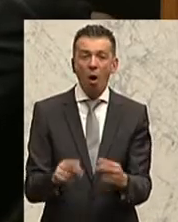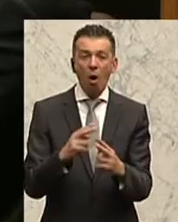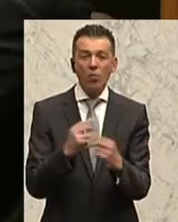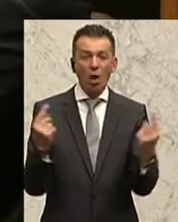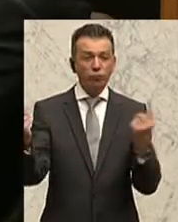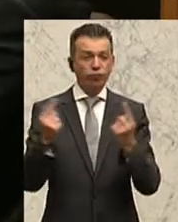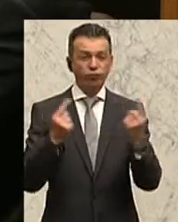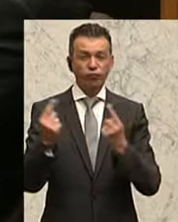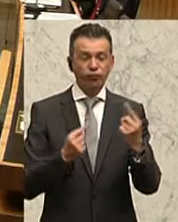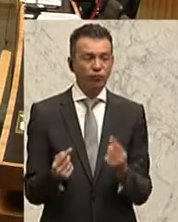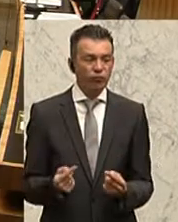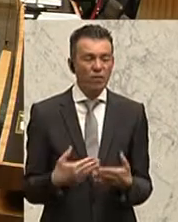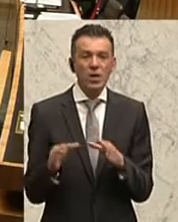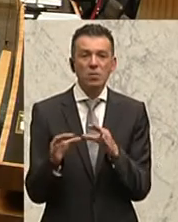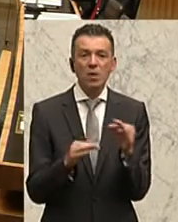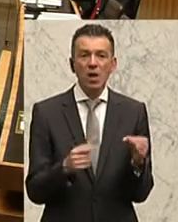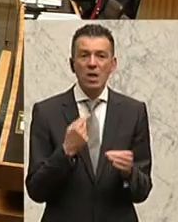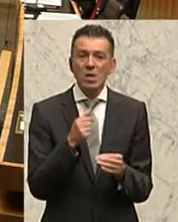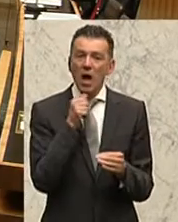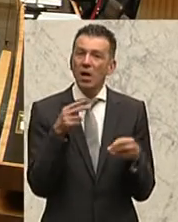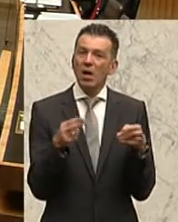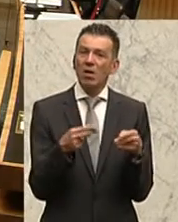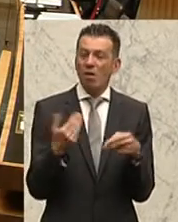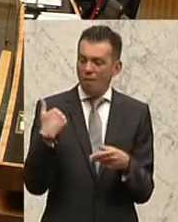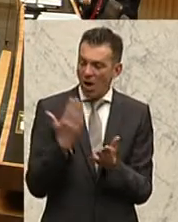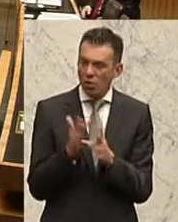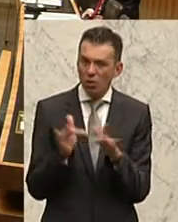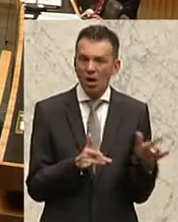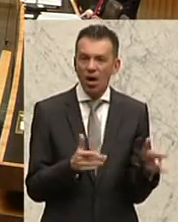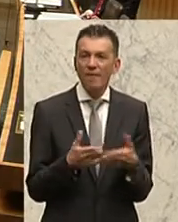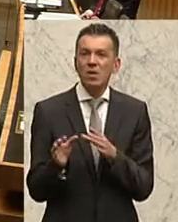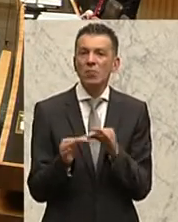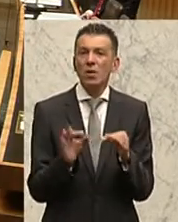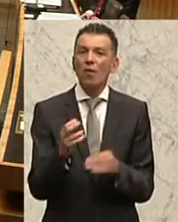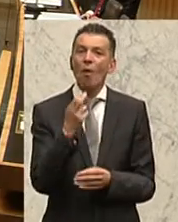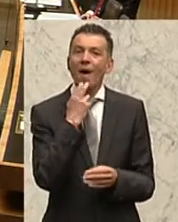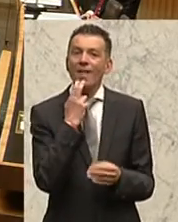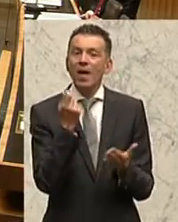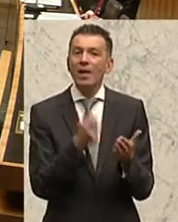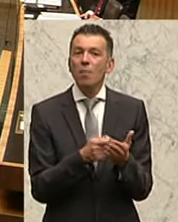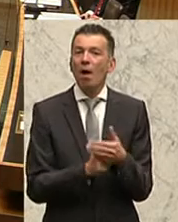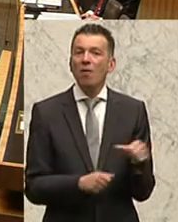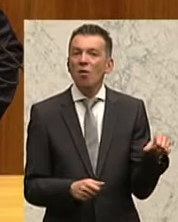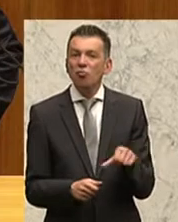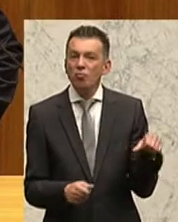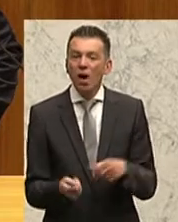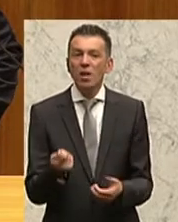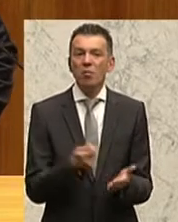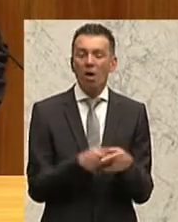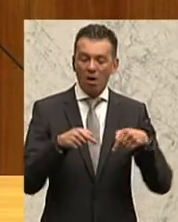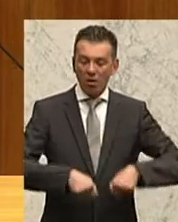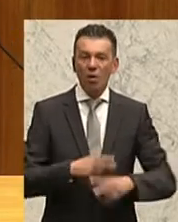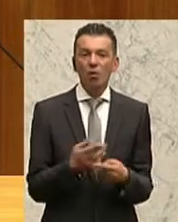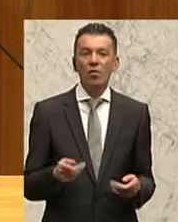sage ich jetzt nicht polemisch, weil wir es bereits gehabt haben, was heißt das für die Energiepreise, für die Spritpreise hier in Österreich? Wenn dann der